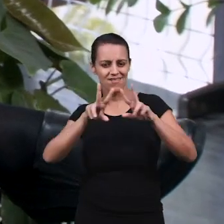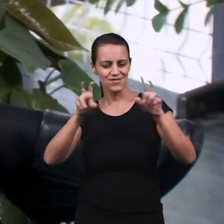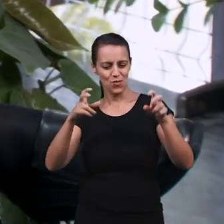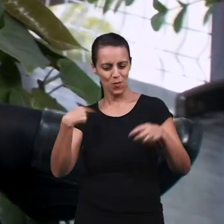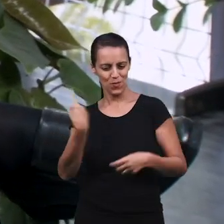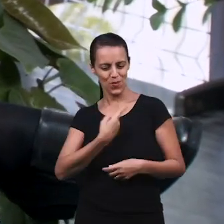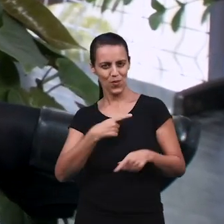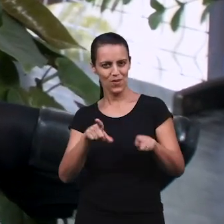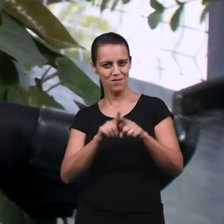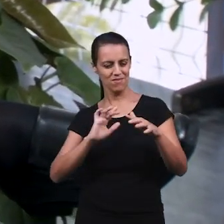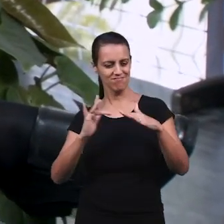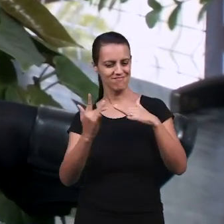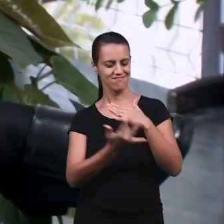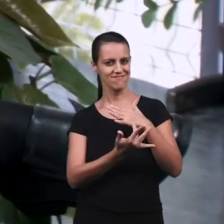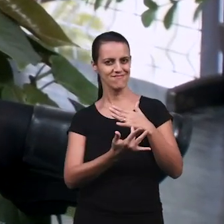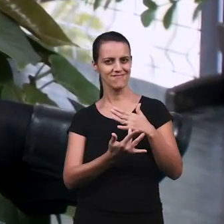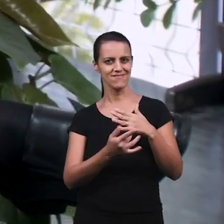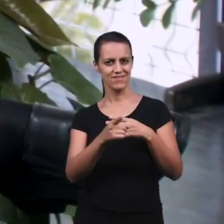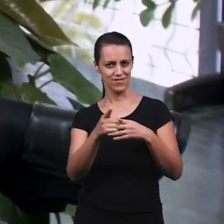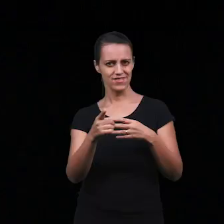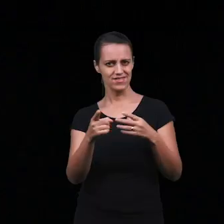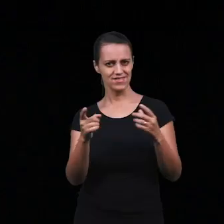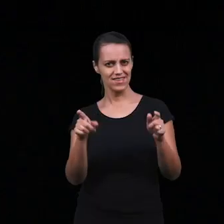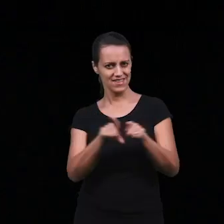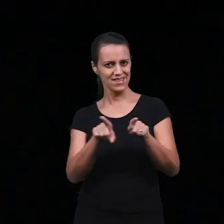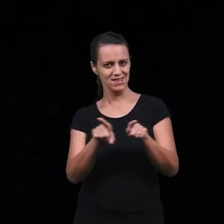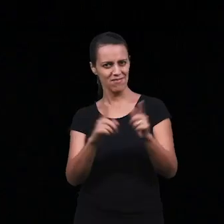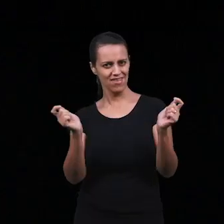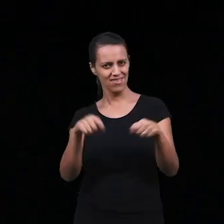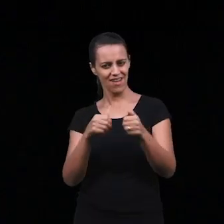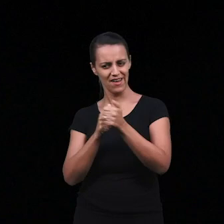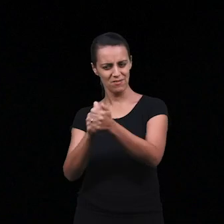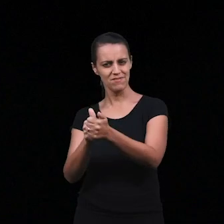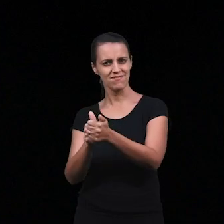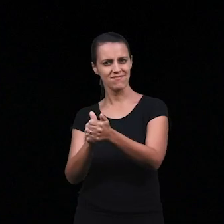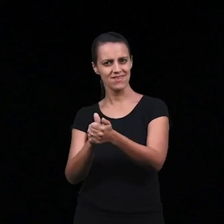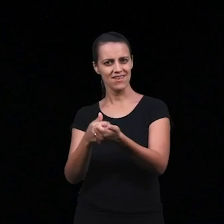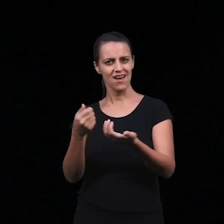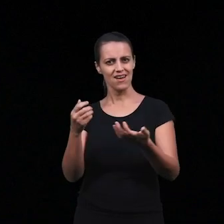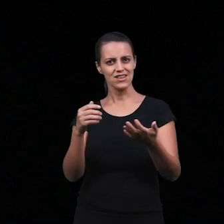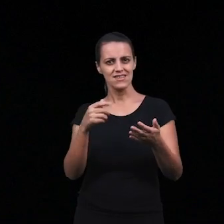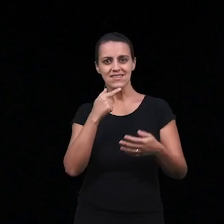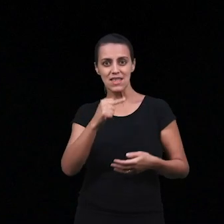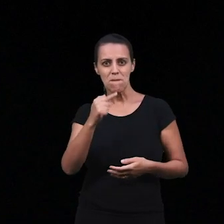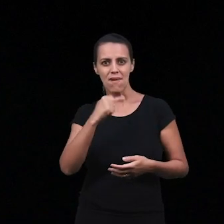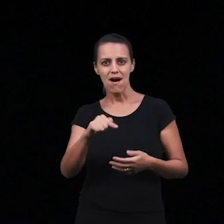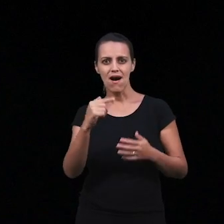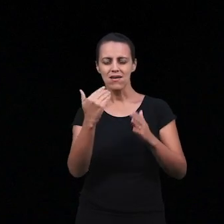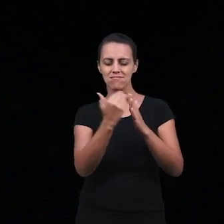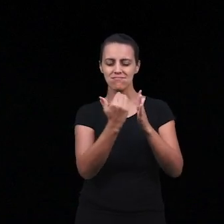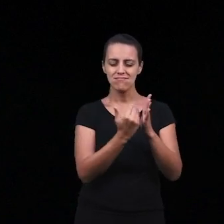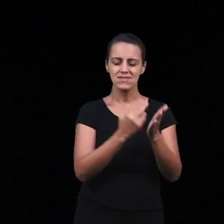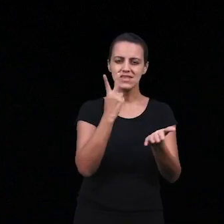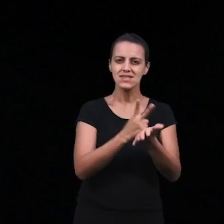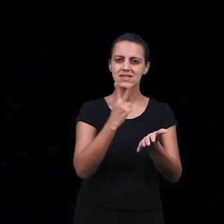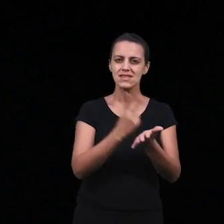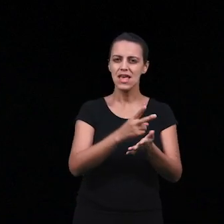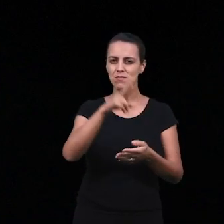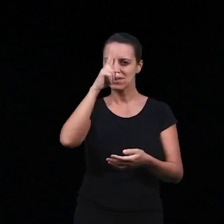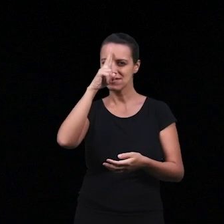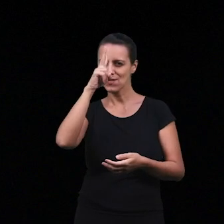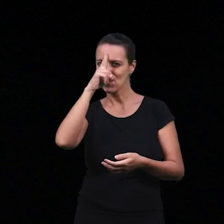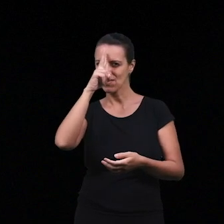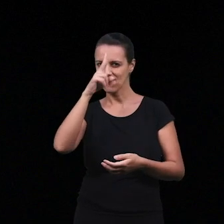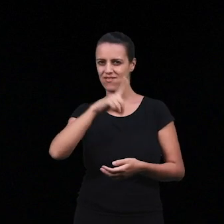nos plateformes numériques. Et vous pouvez encore accompagner notre agenda hebdomadaire publié tous les lundis à travers nos